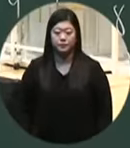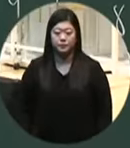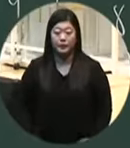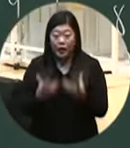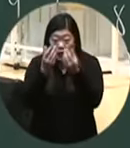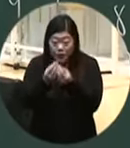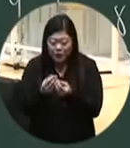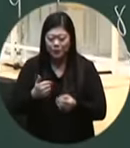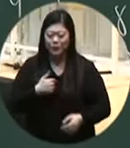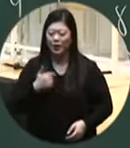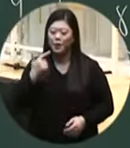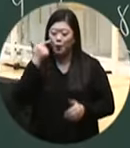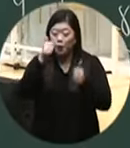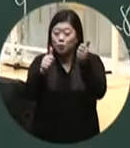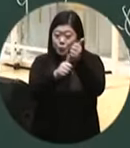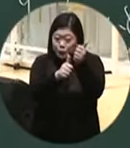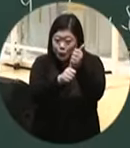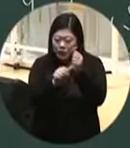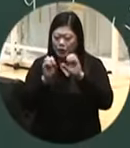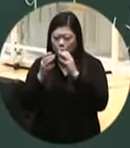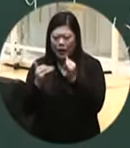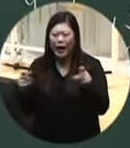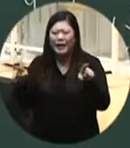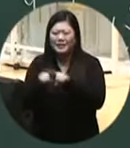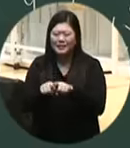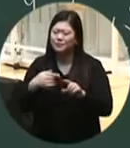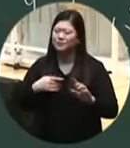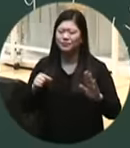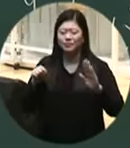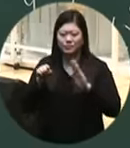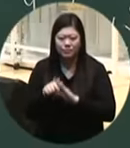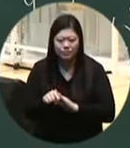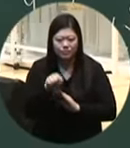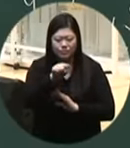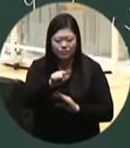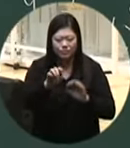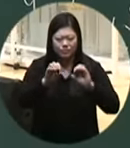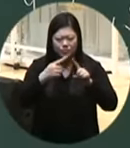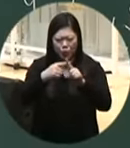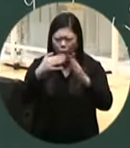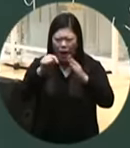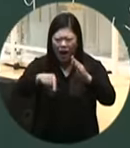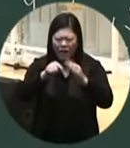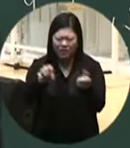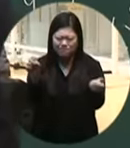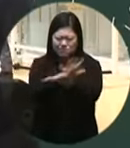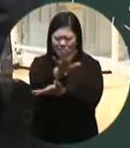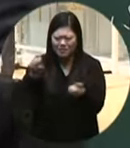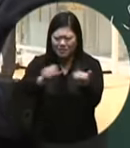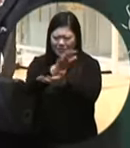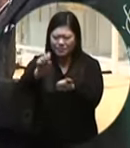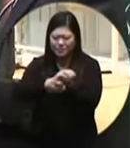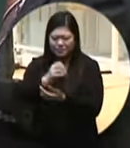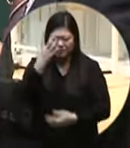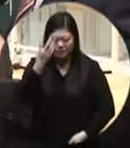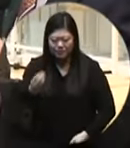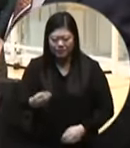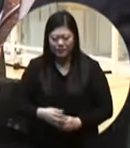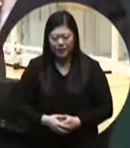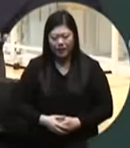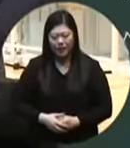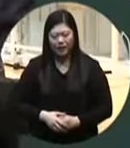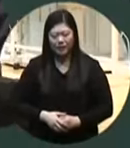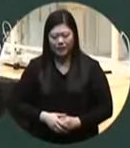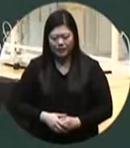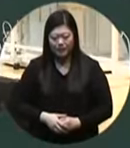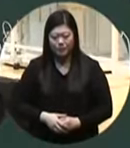그 갔는데 전도해야 되겠는데 이 교회는 싸움을 하고 있단 말이에요. For example, I was an assistant pastor. I went to this one church but all they did was fight. 그런데